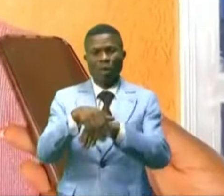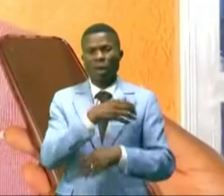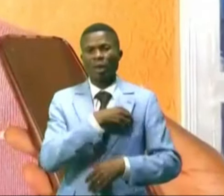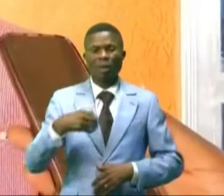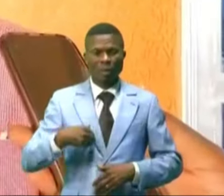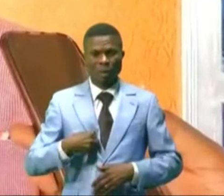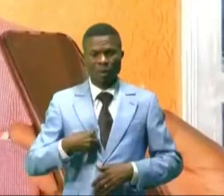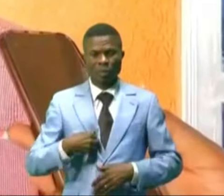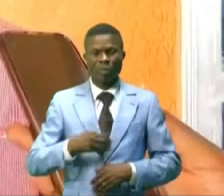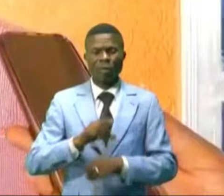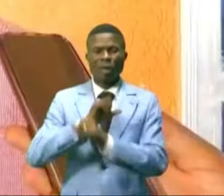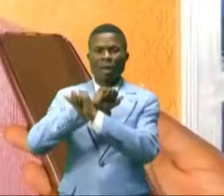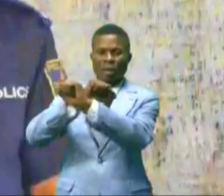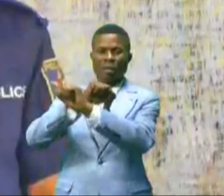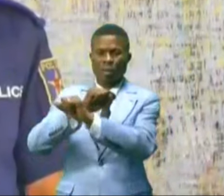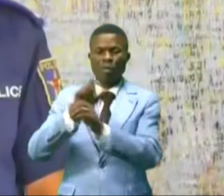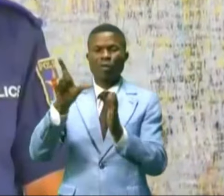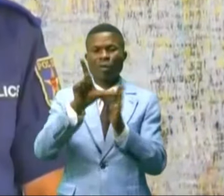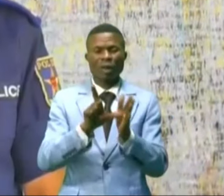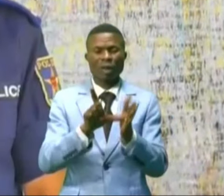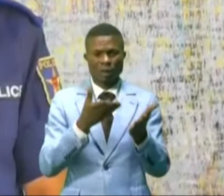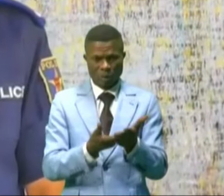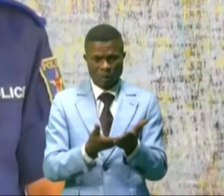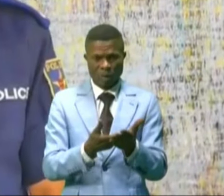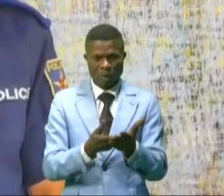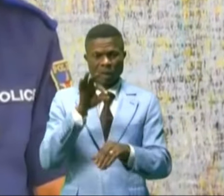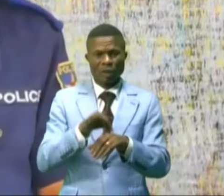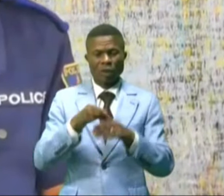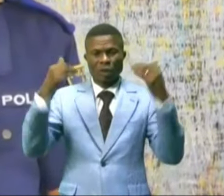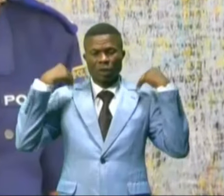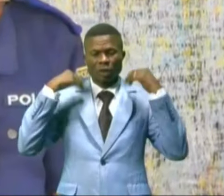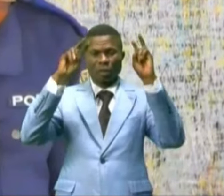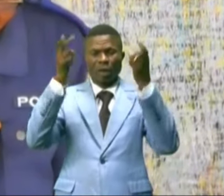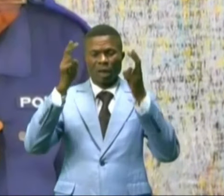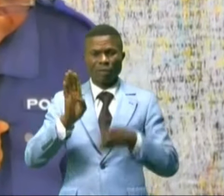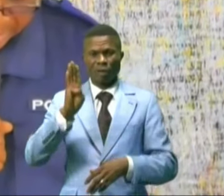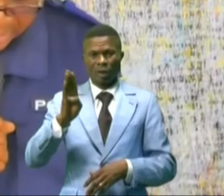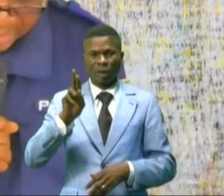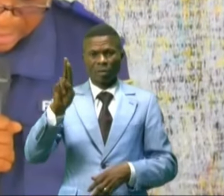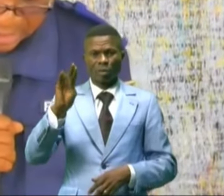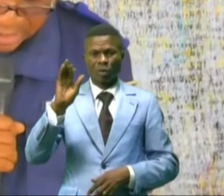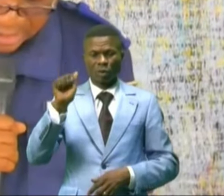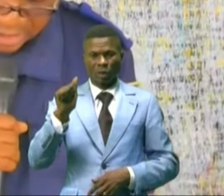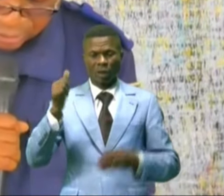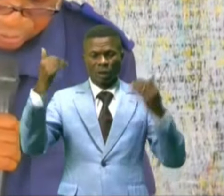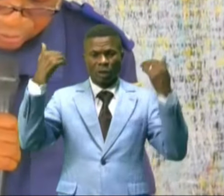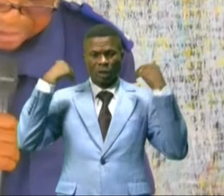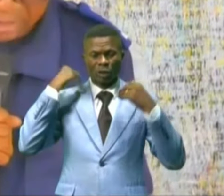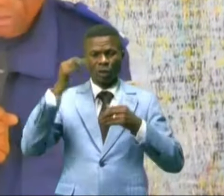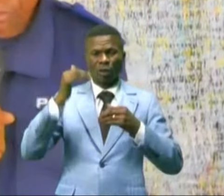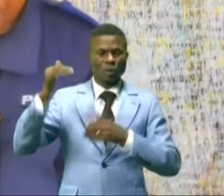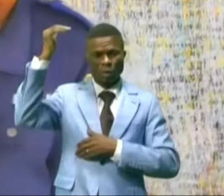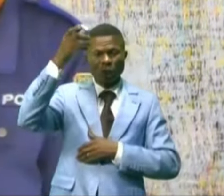la prévention de ses droits. Occasion pour le maire de la ville de Bounia, le commissaire supérieur